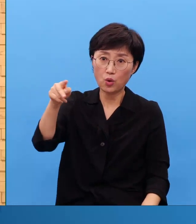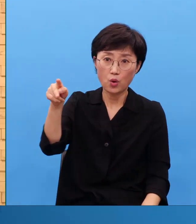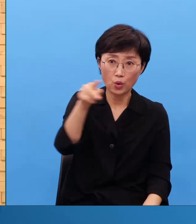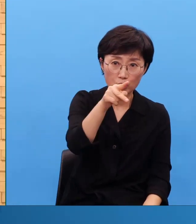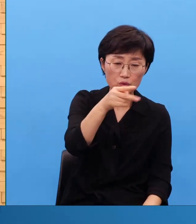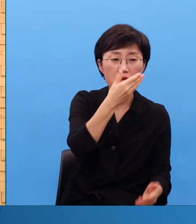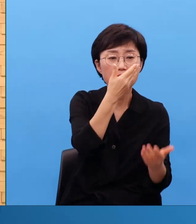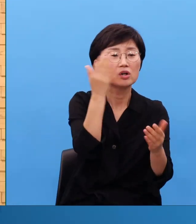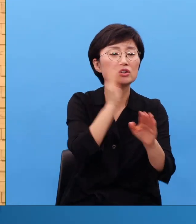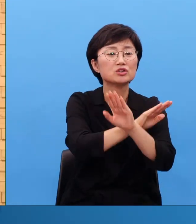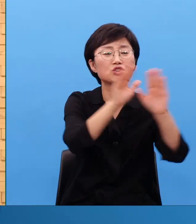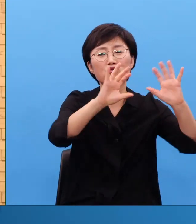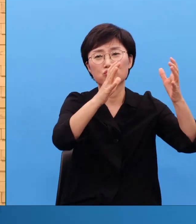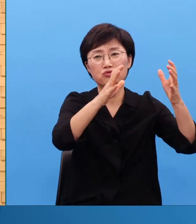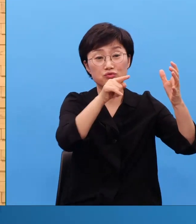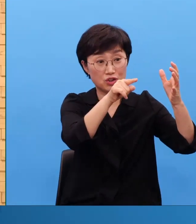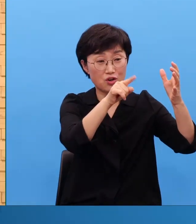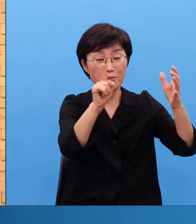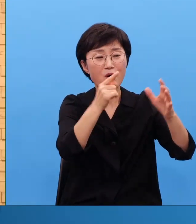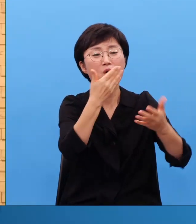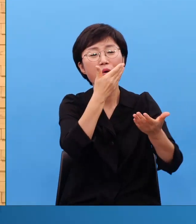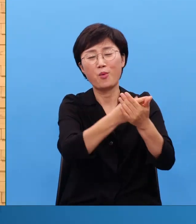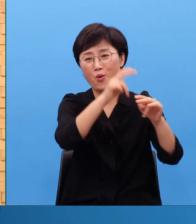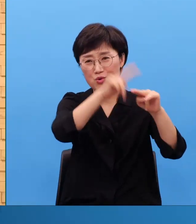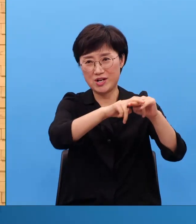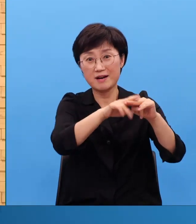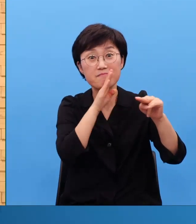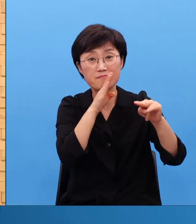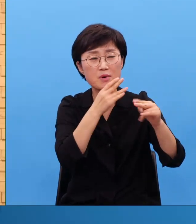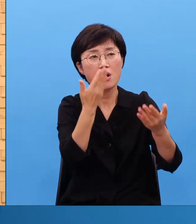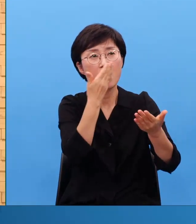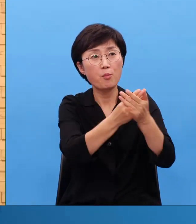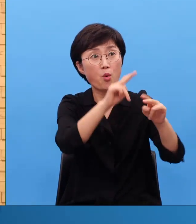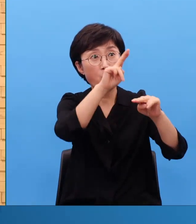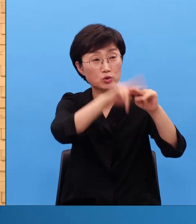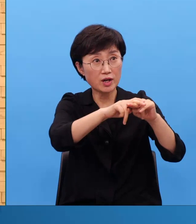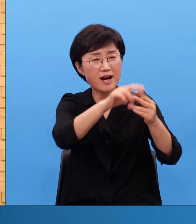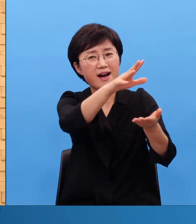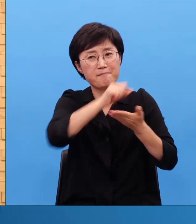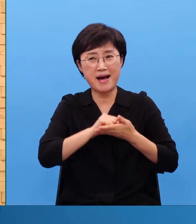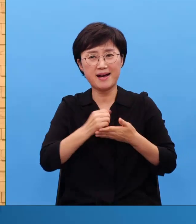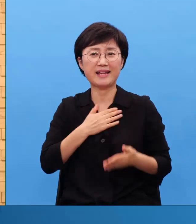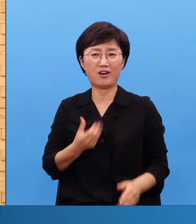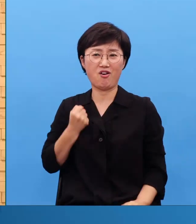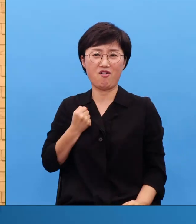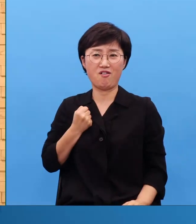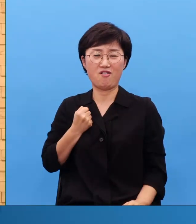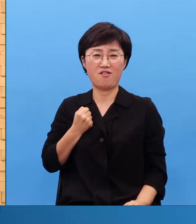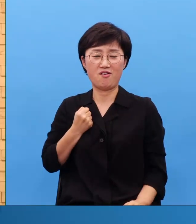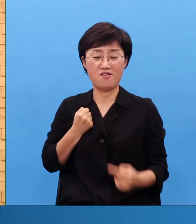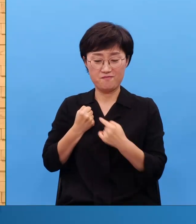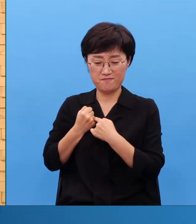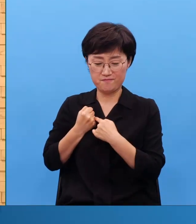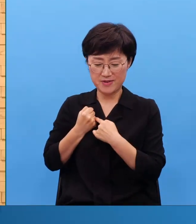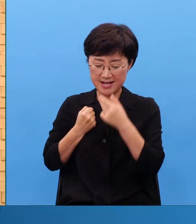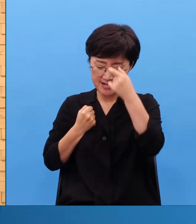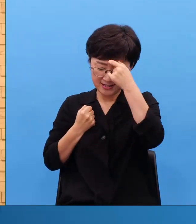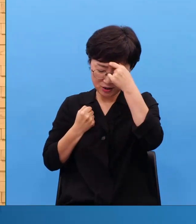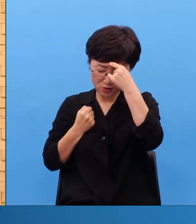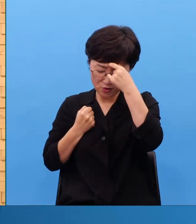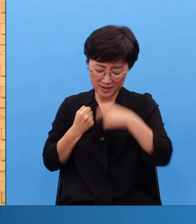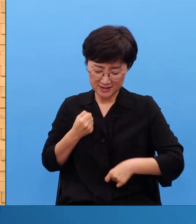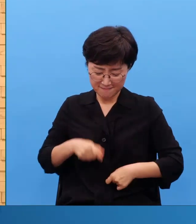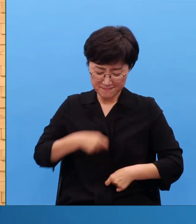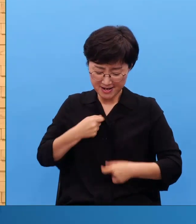Feast of Ingathering. It's talking about that storage, which is really heaven. It's talking about the power of the throne. 이걸 붙잡고요. 실제로 기도하는 거예요. Holding on to this,